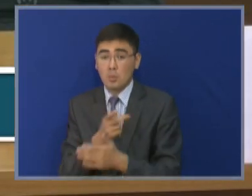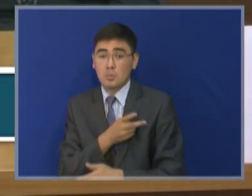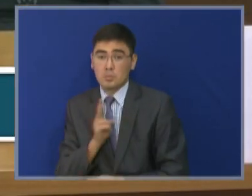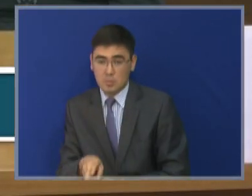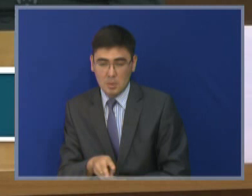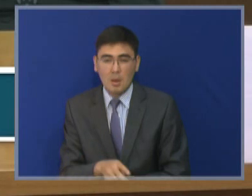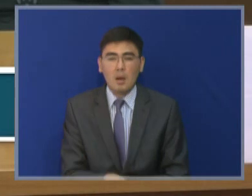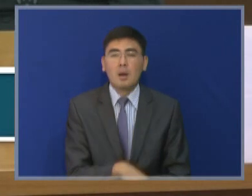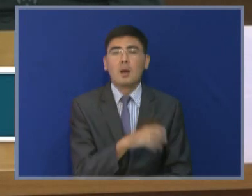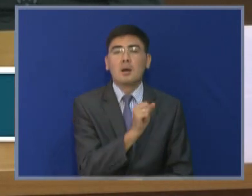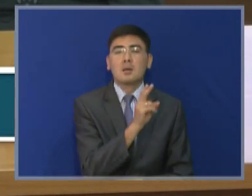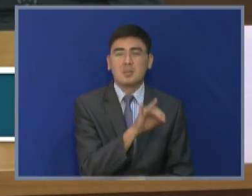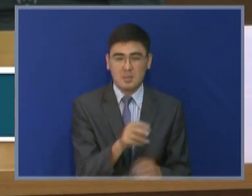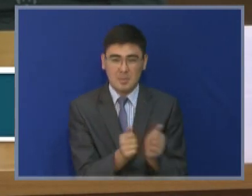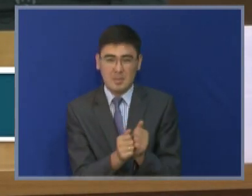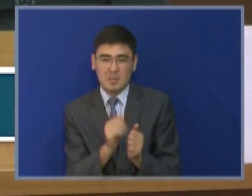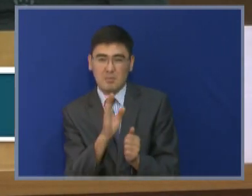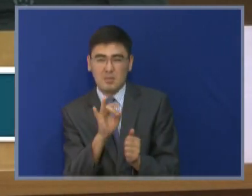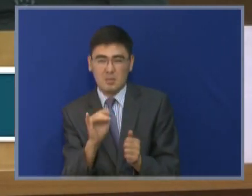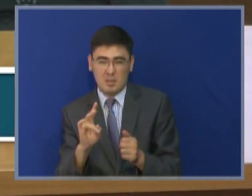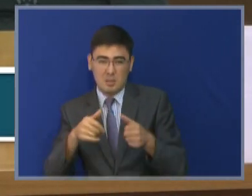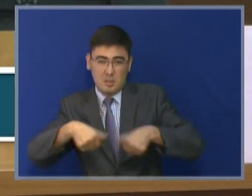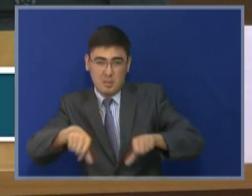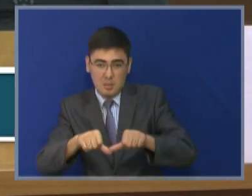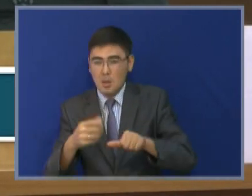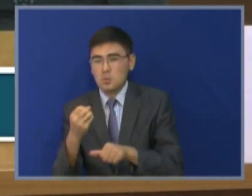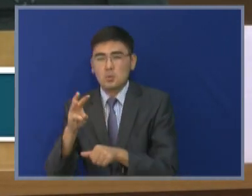жанындағы ақсақалдар кеңесі мен әскери даңқ қалалық музейі